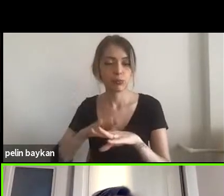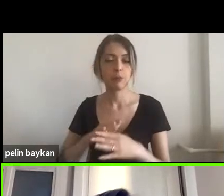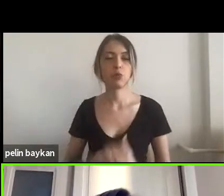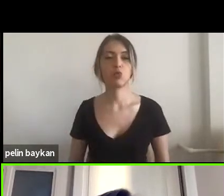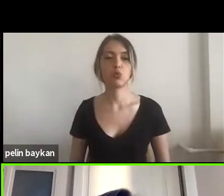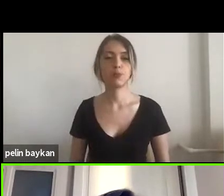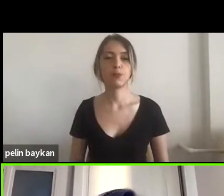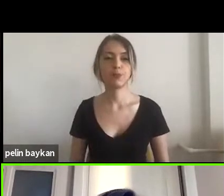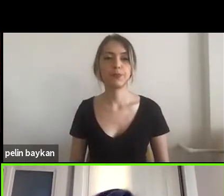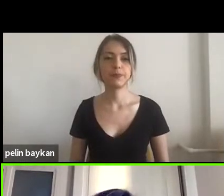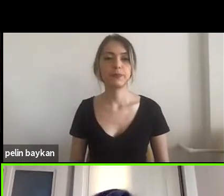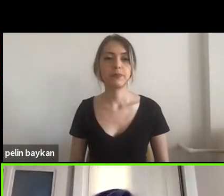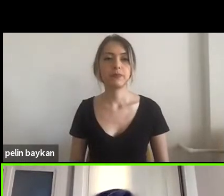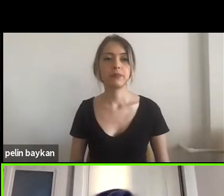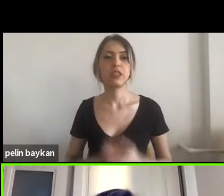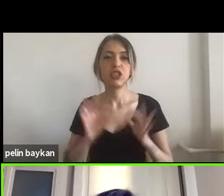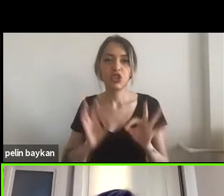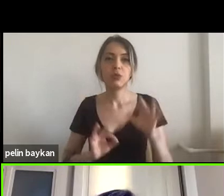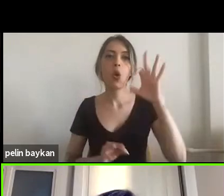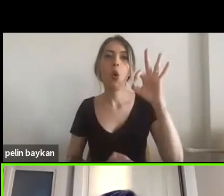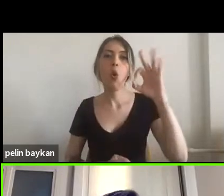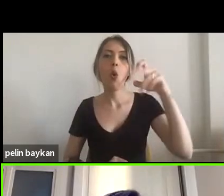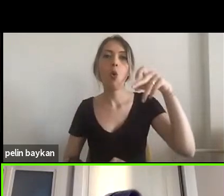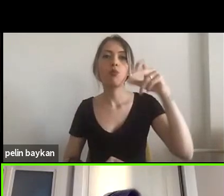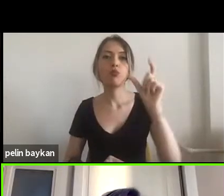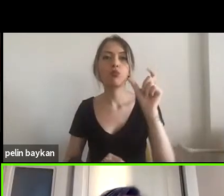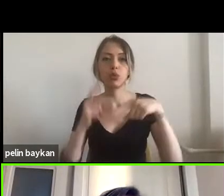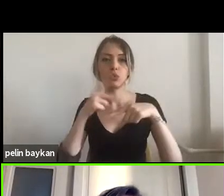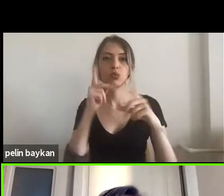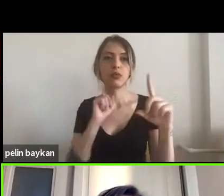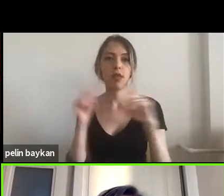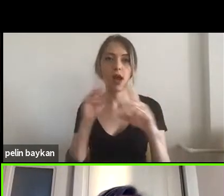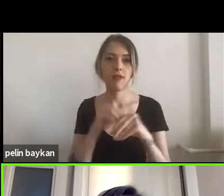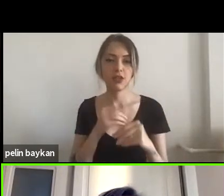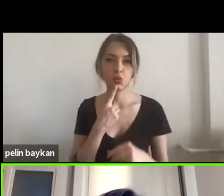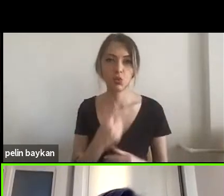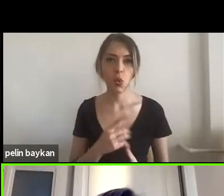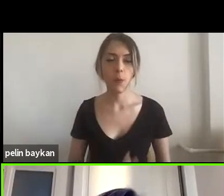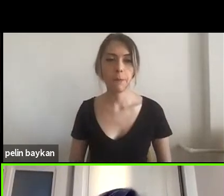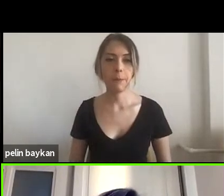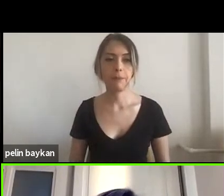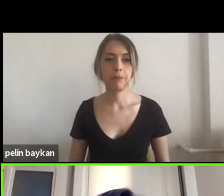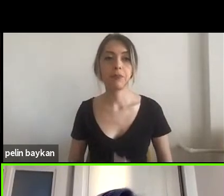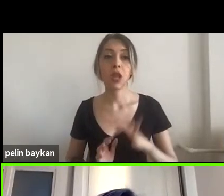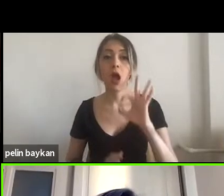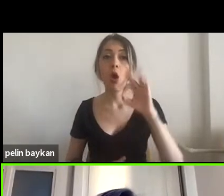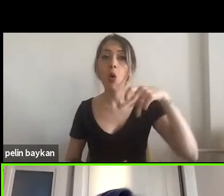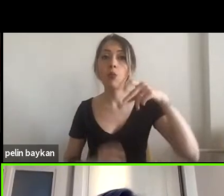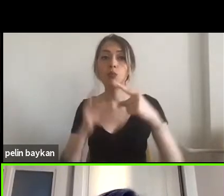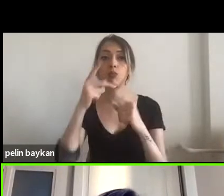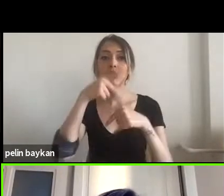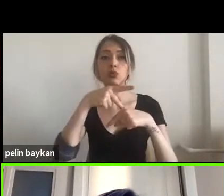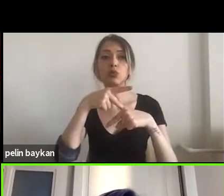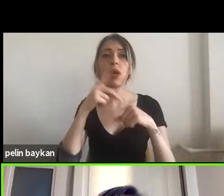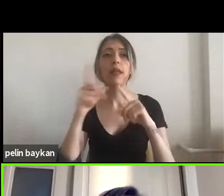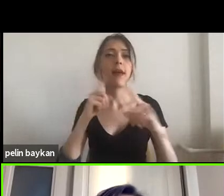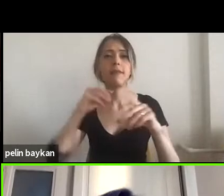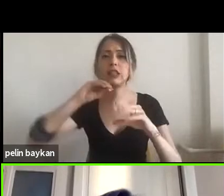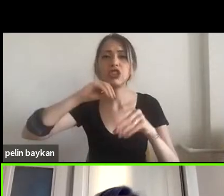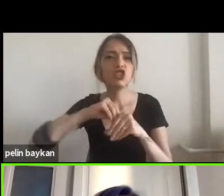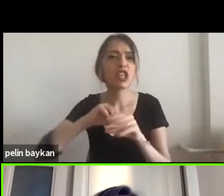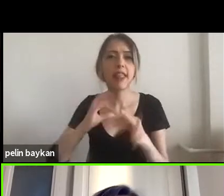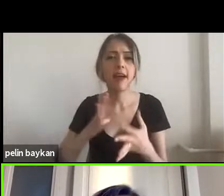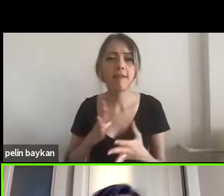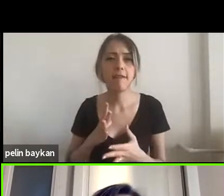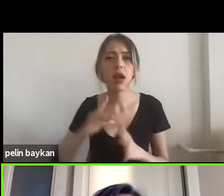sonrasında opuz davalarına geçebilirim. Bu opuz davalarının içeriklerinin ne olduğunu çok ayrıntılı anlatmayacağım ama